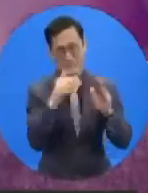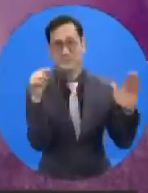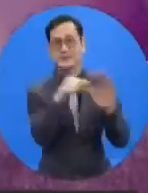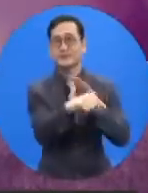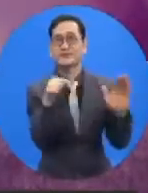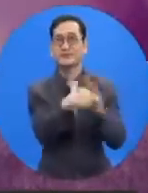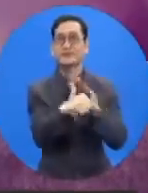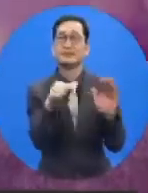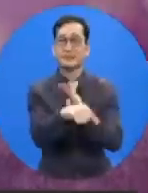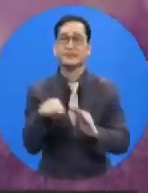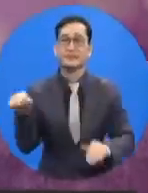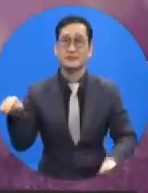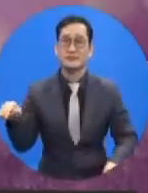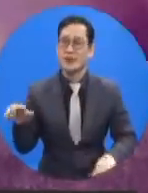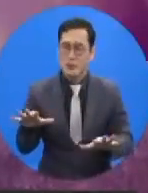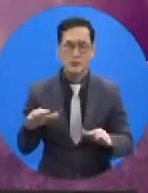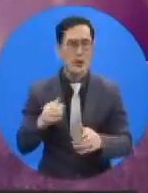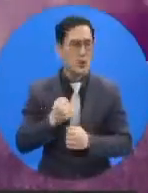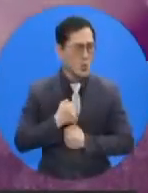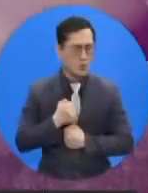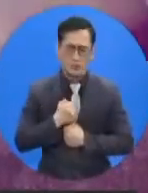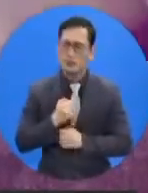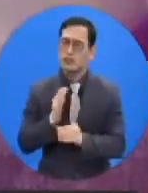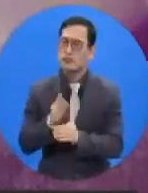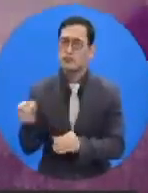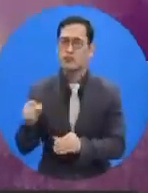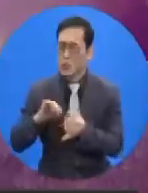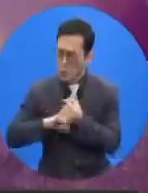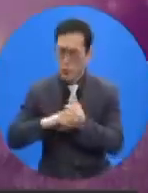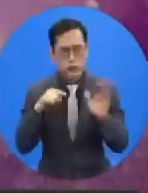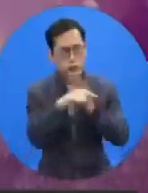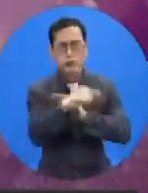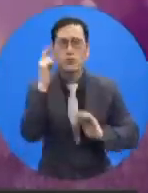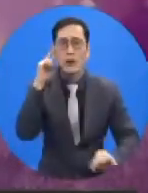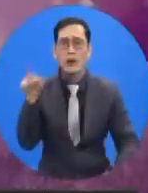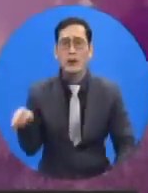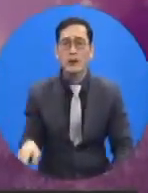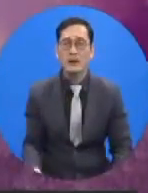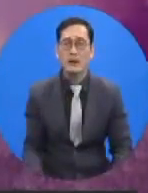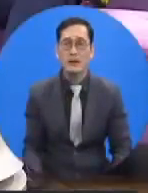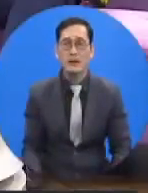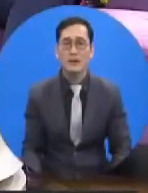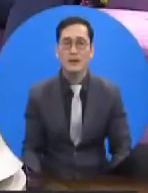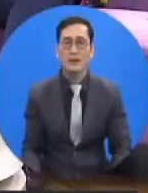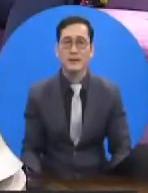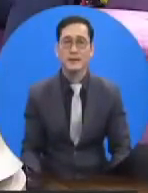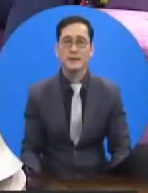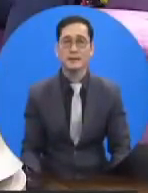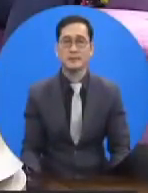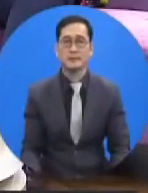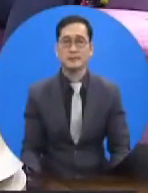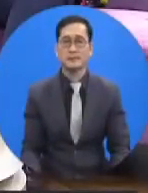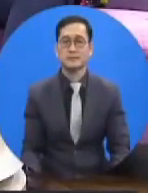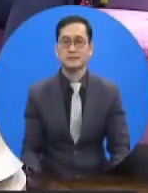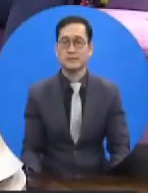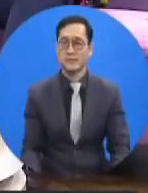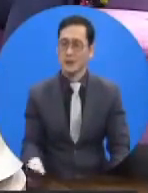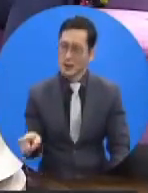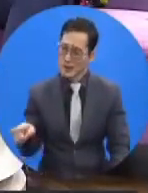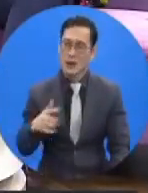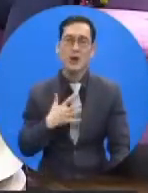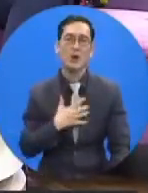사회적 거리두기를 하면서 조심조심하고 있는 이 국면에 꼭 갔어야 했나 그날. 이거 참 심각한